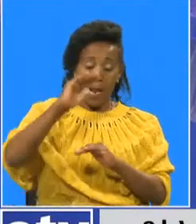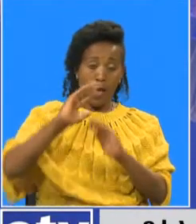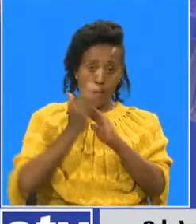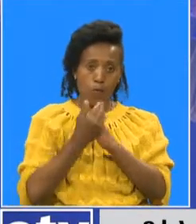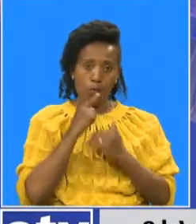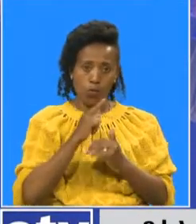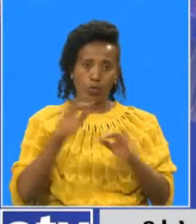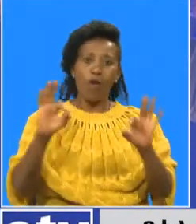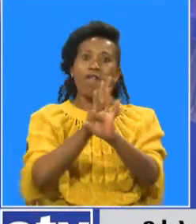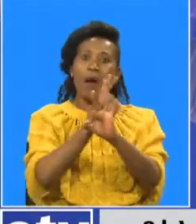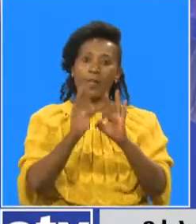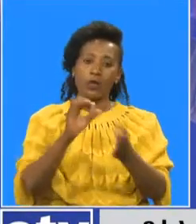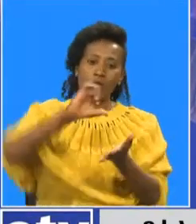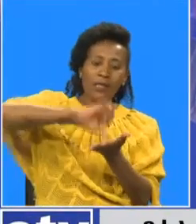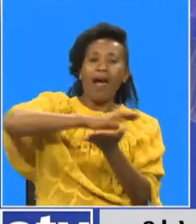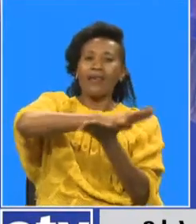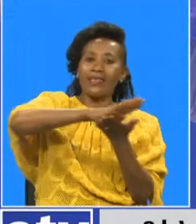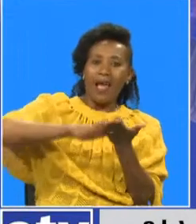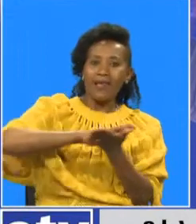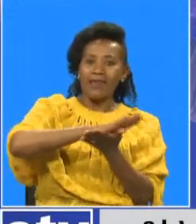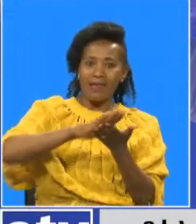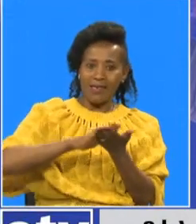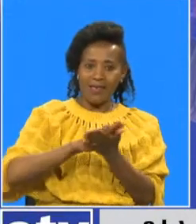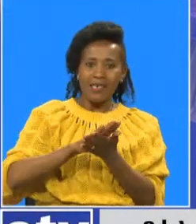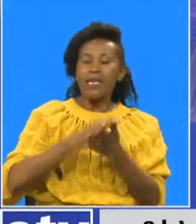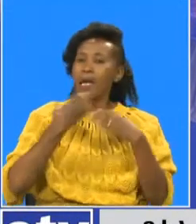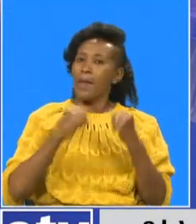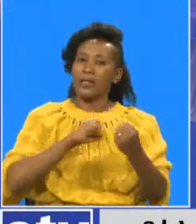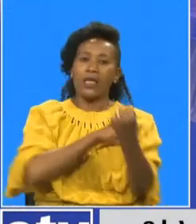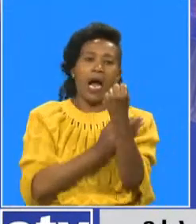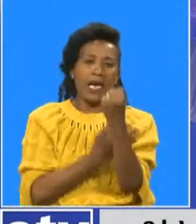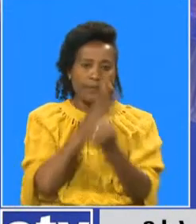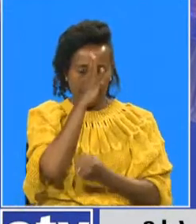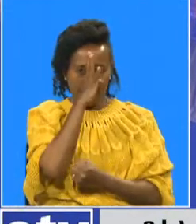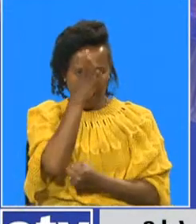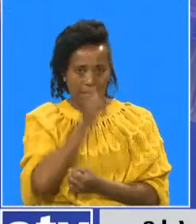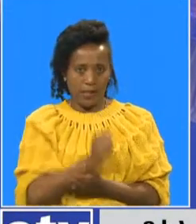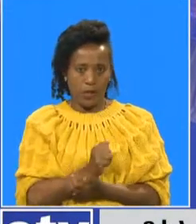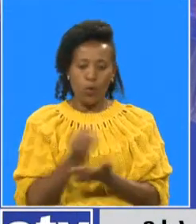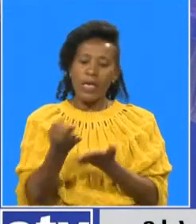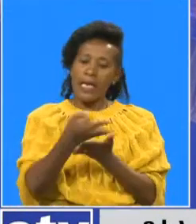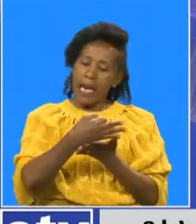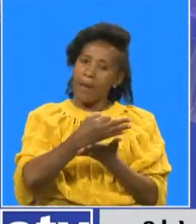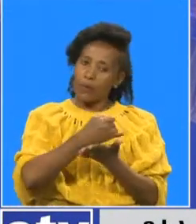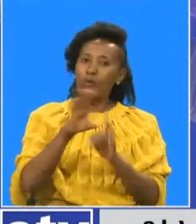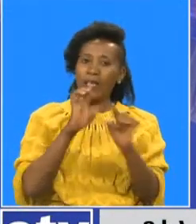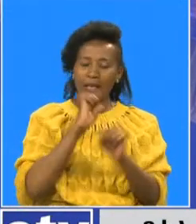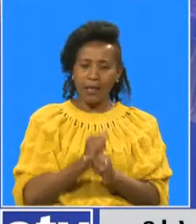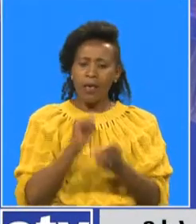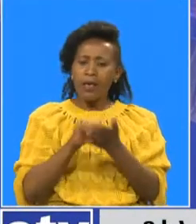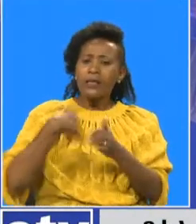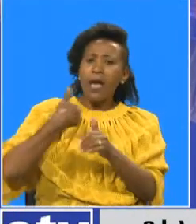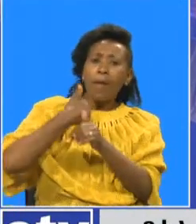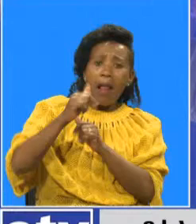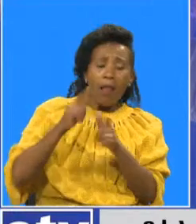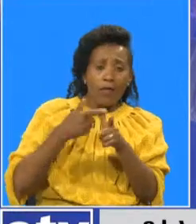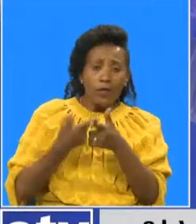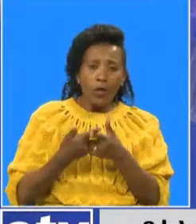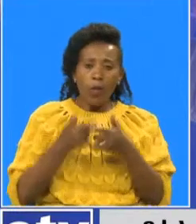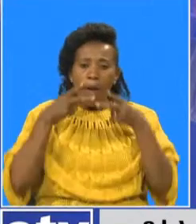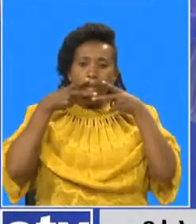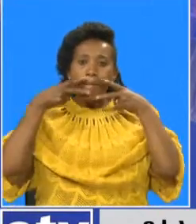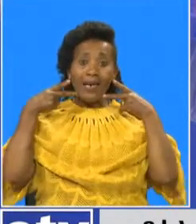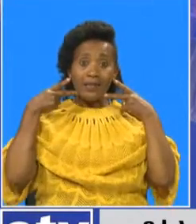የሚሆኑ ካምፓኒዎች ሳኒታይዘር ማምረት የሚያስችል አቅም ተፈጥሮ እንዲያመርቱ ተደርጓል። ከዛ ባለፈ ደግሞ